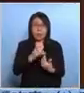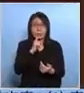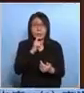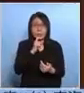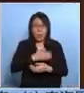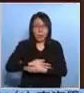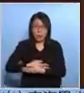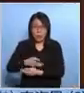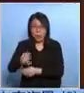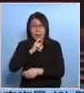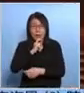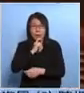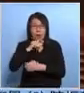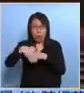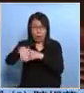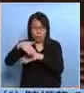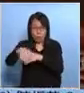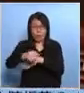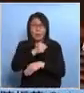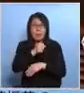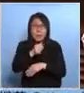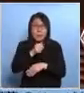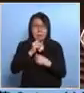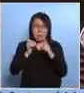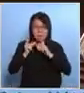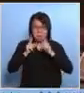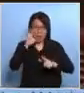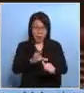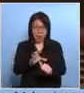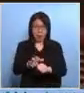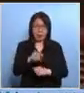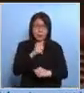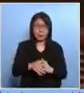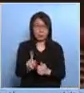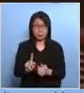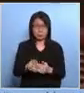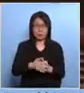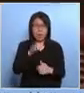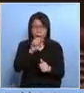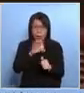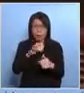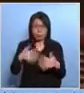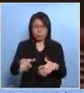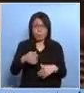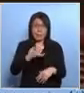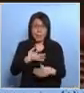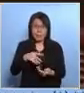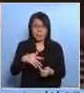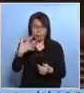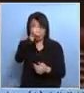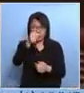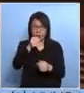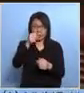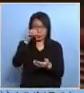出去咪兜嗰度，就七情上面嗰度鬧啦。點知佢未鬧完啦，主席你已經決定咗